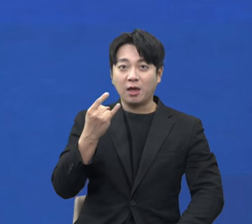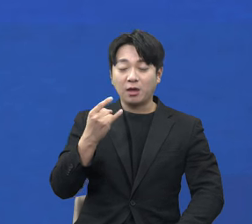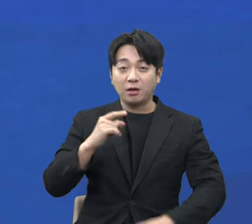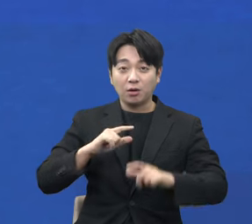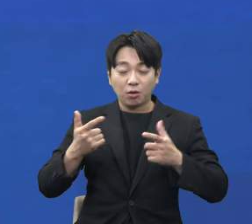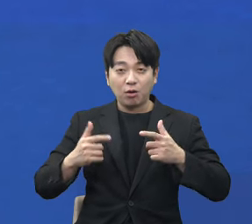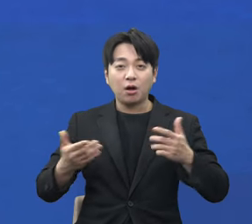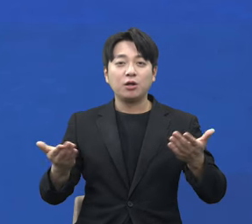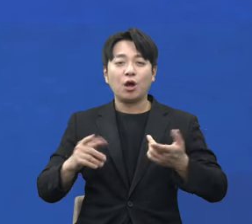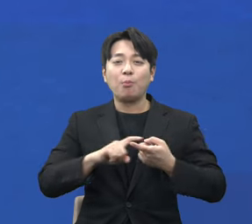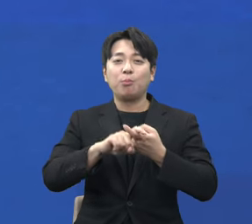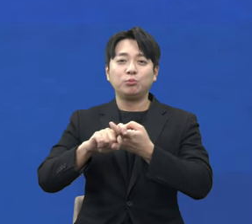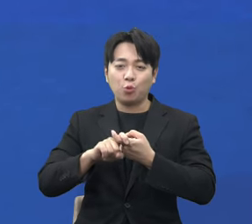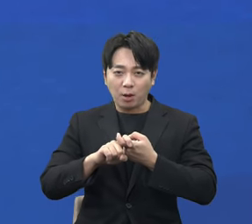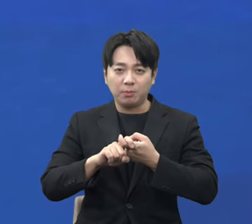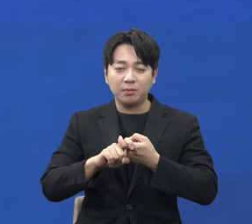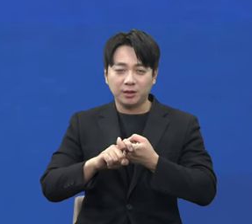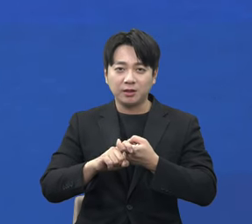한국슈퍼마켓협동조합 등